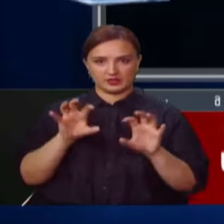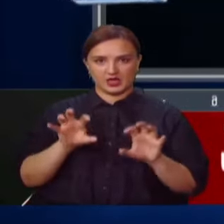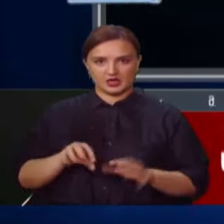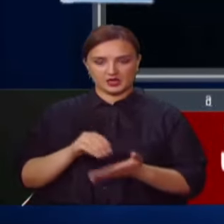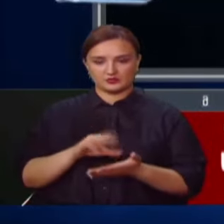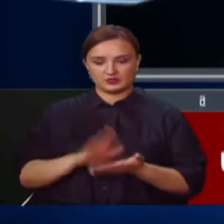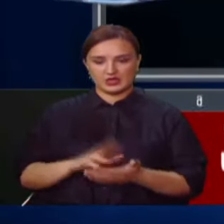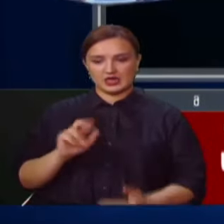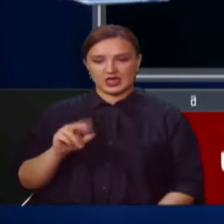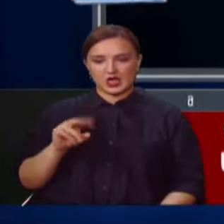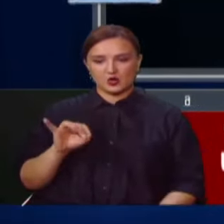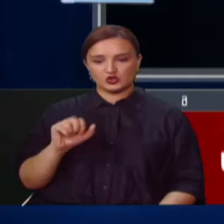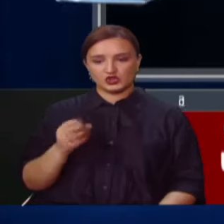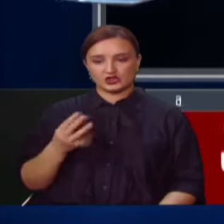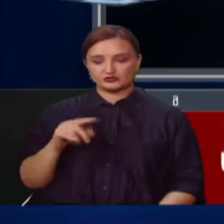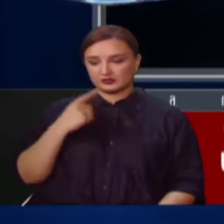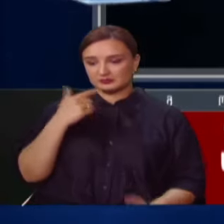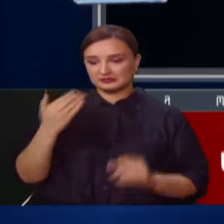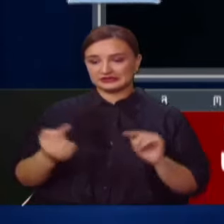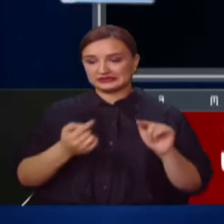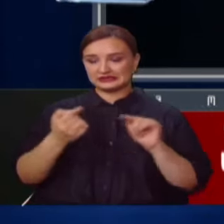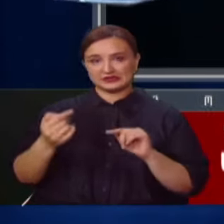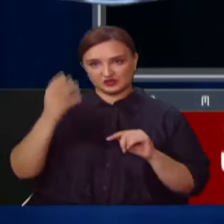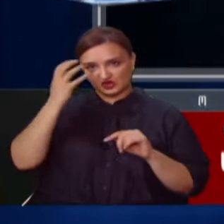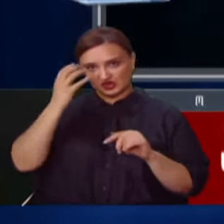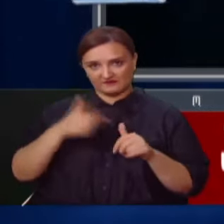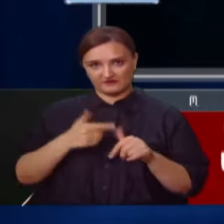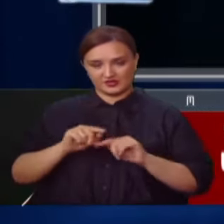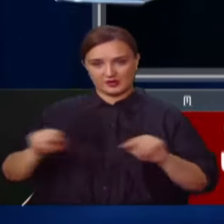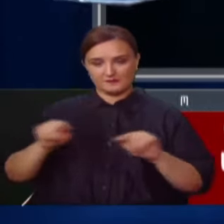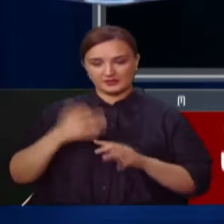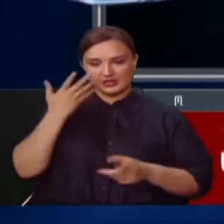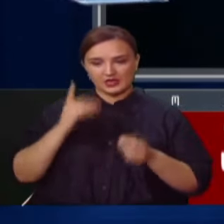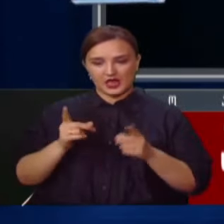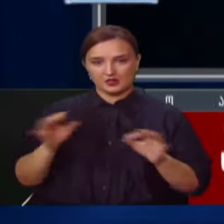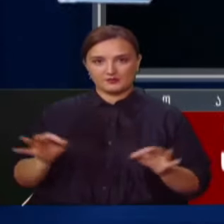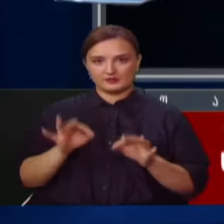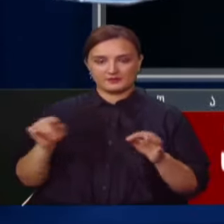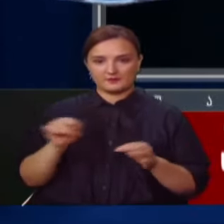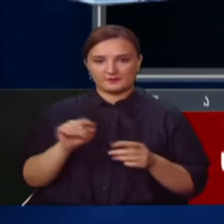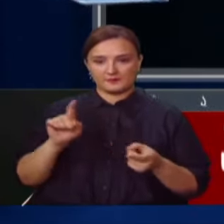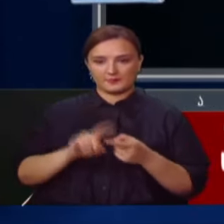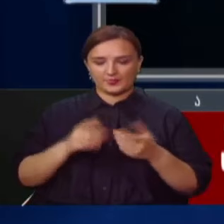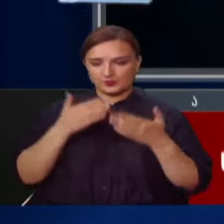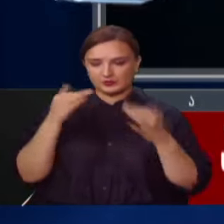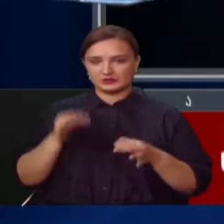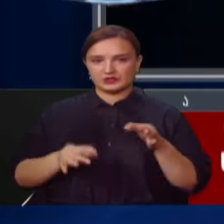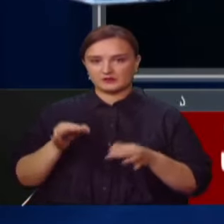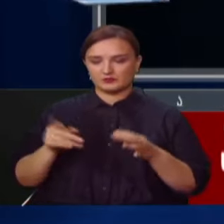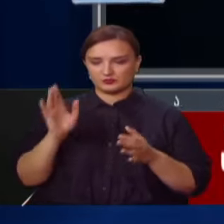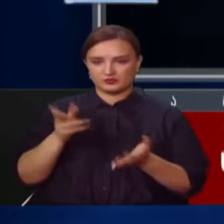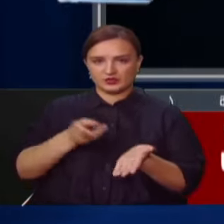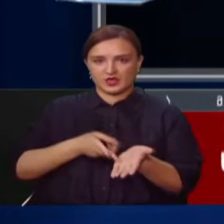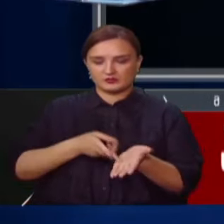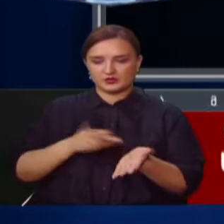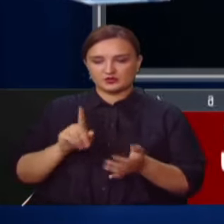კაკოჩაშვილის განმარტებით მის წინააღმდეგ აგორებულ შავ პიარს რეალობასთან კავშირი არ აქვს და სასამართლოში დაამტკიცებს,